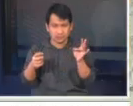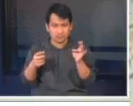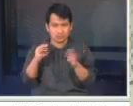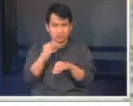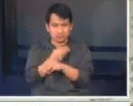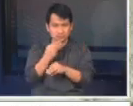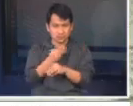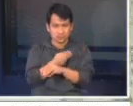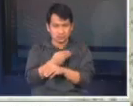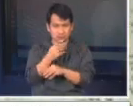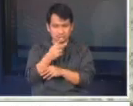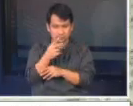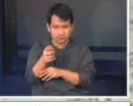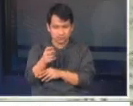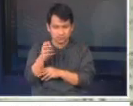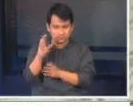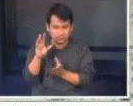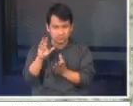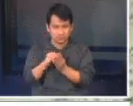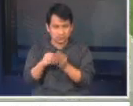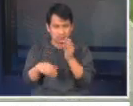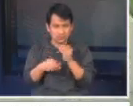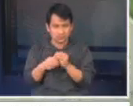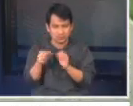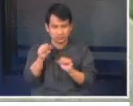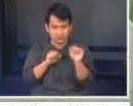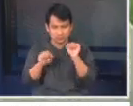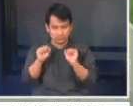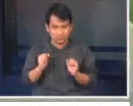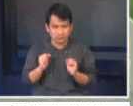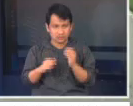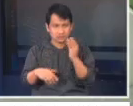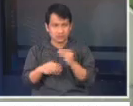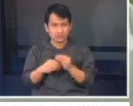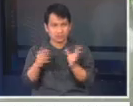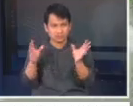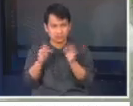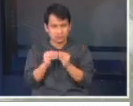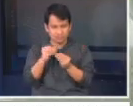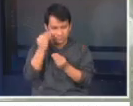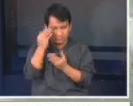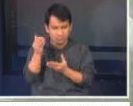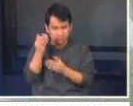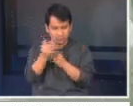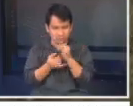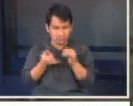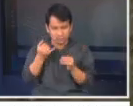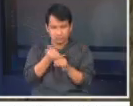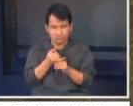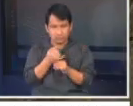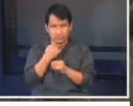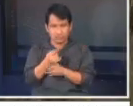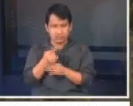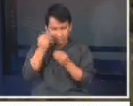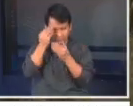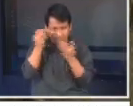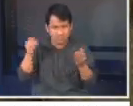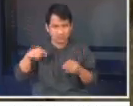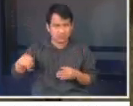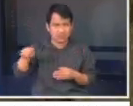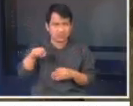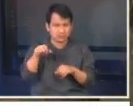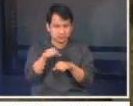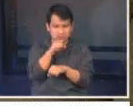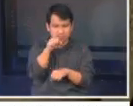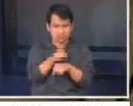habang 249 naman sa science at mababa sa international benchmark na 400. Nanguna po naman ang